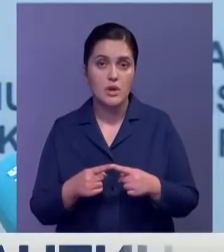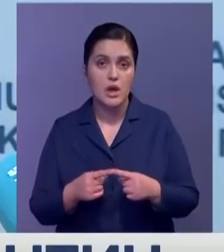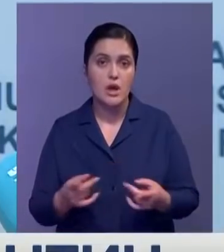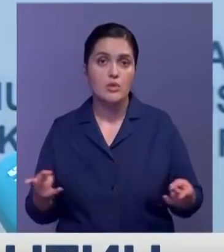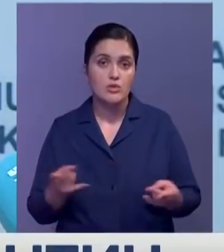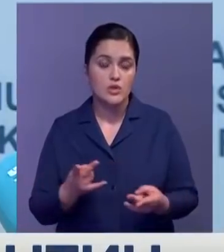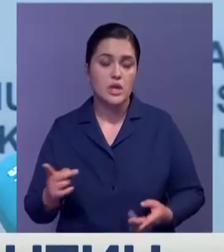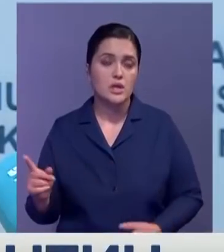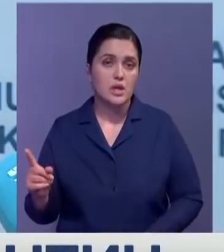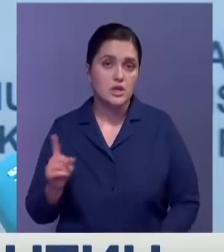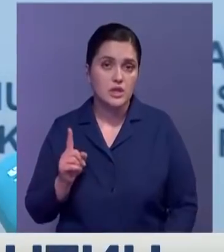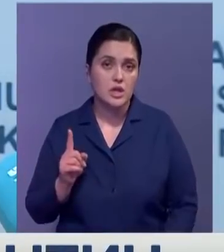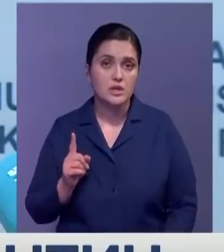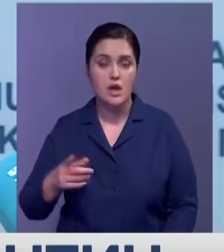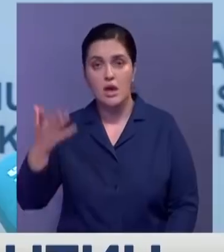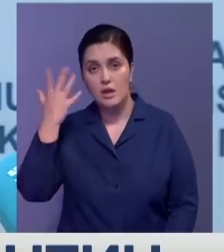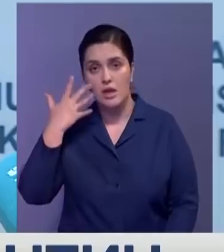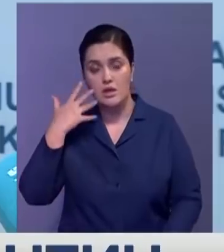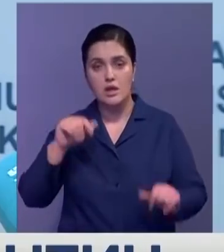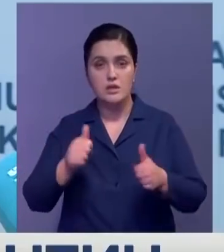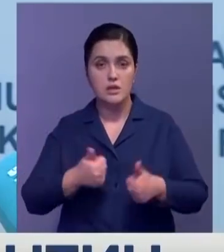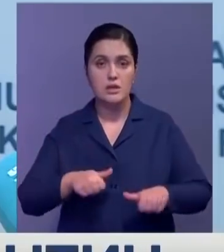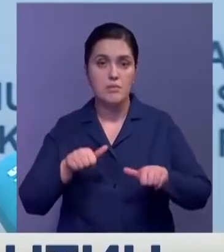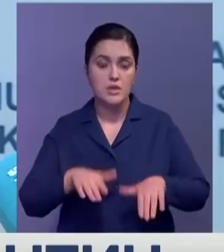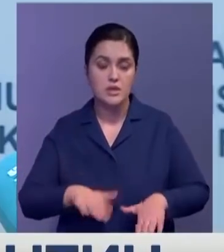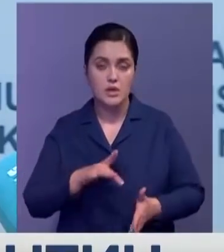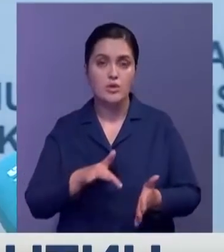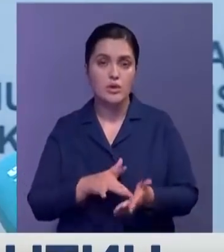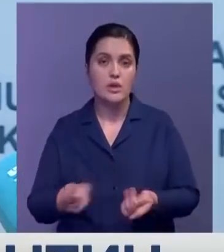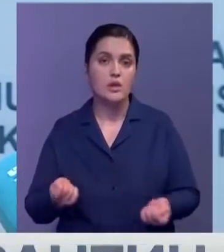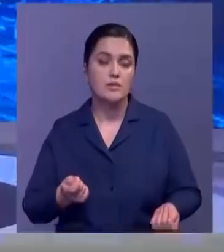Нужно дождаться, когда зарегистрируют постановление акима.